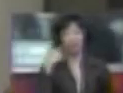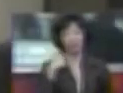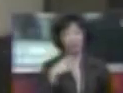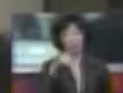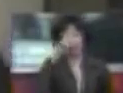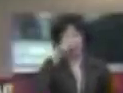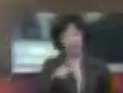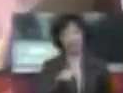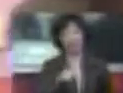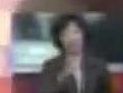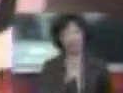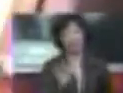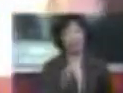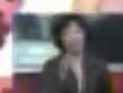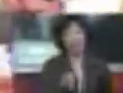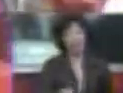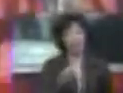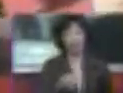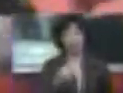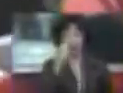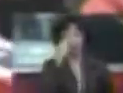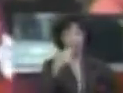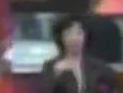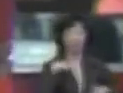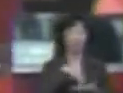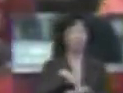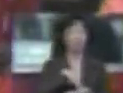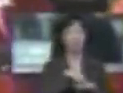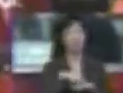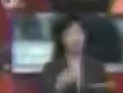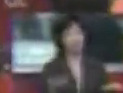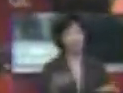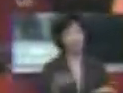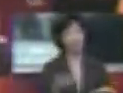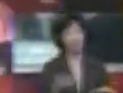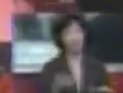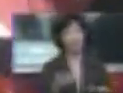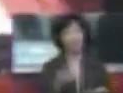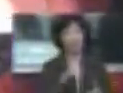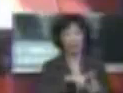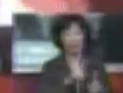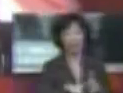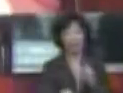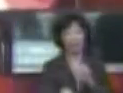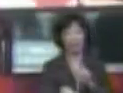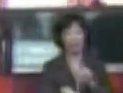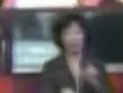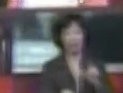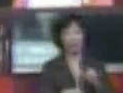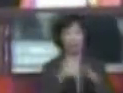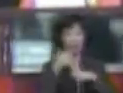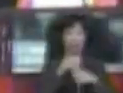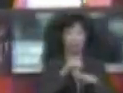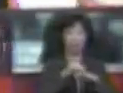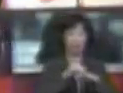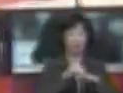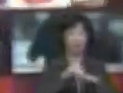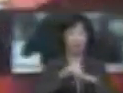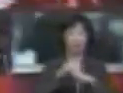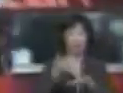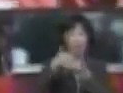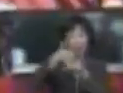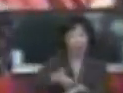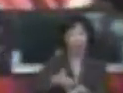kami nakatambay lang. Binigyan naman ng Outstanding Alumnus Award ng UE ang discovery ni Dalupan na si PBA living legend at